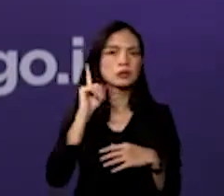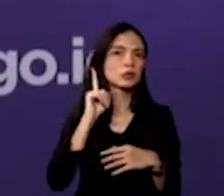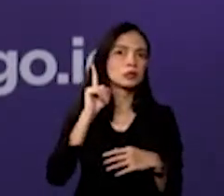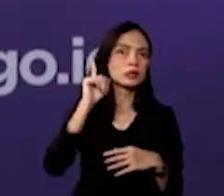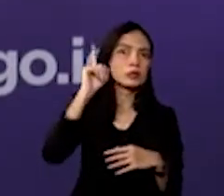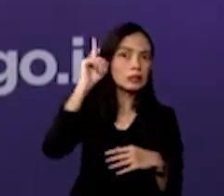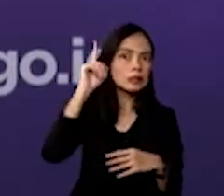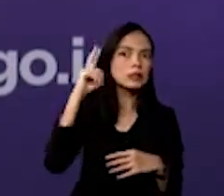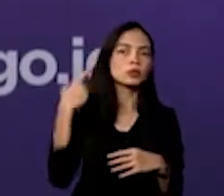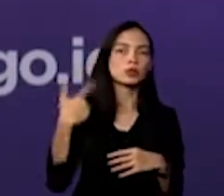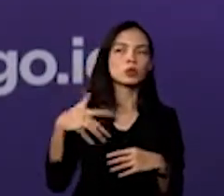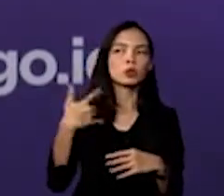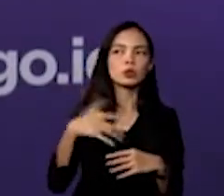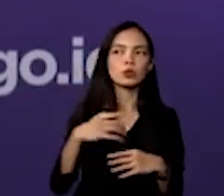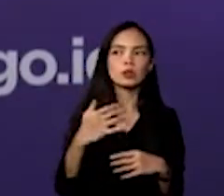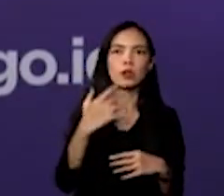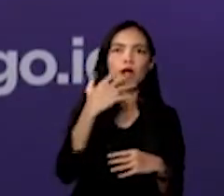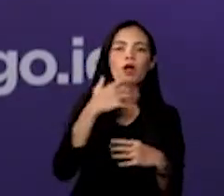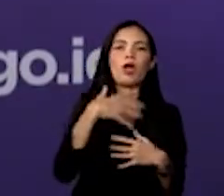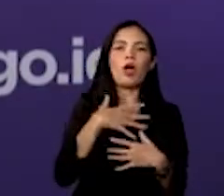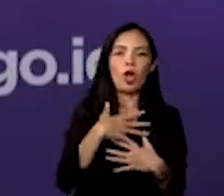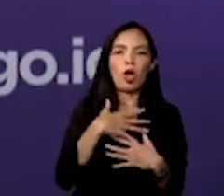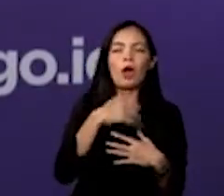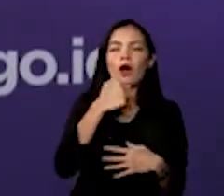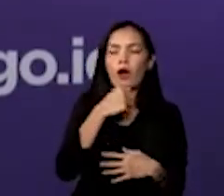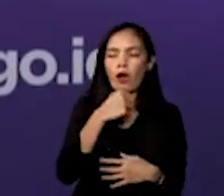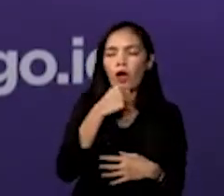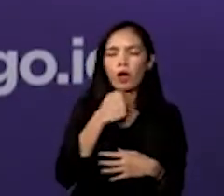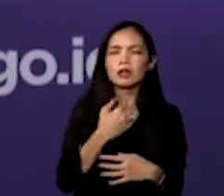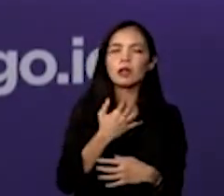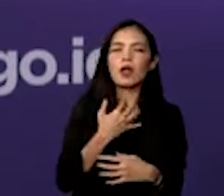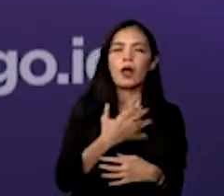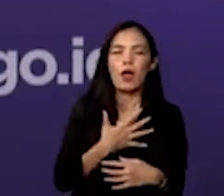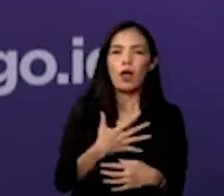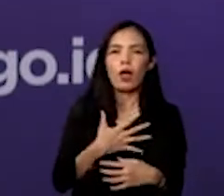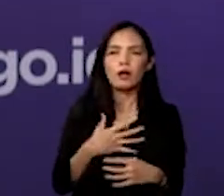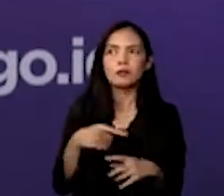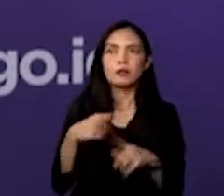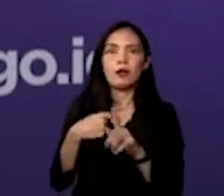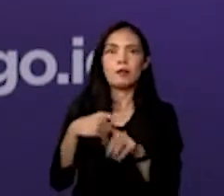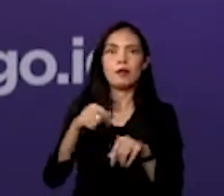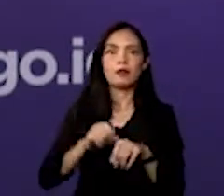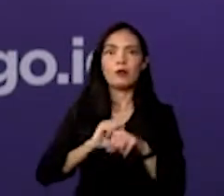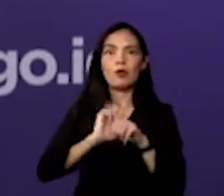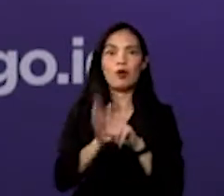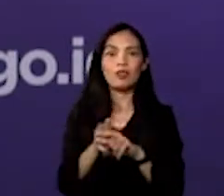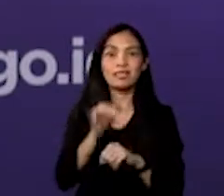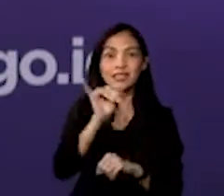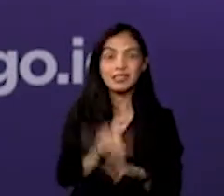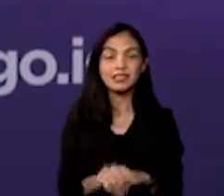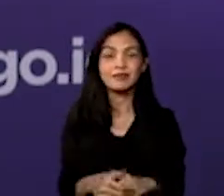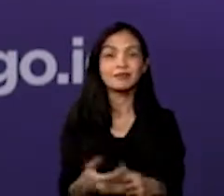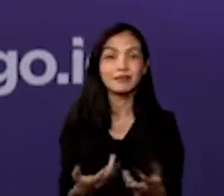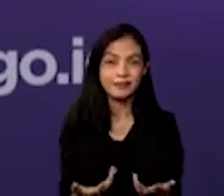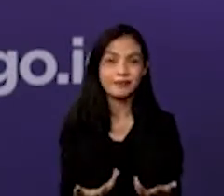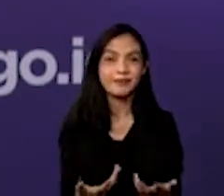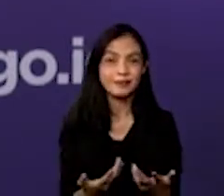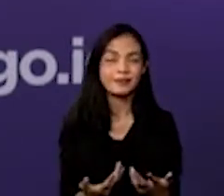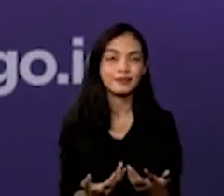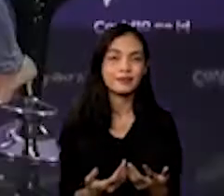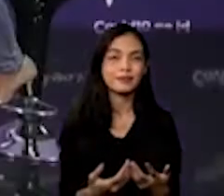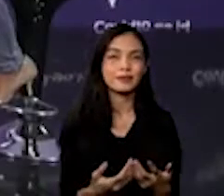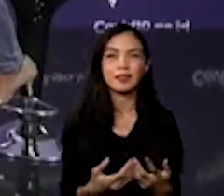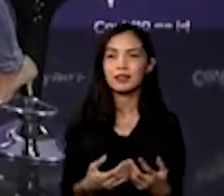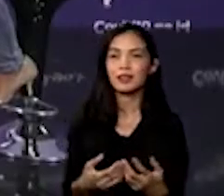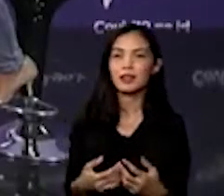naik napasnya jadi batuk-batuk jadi sesak apalagi datang si covid nih Nah iya iya jadi datang si covid